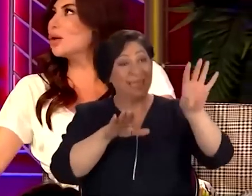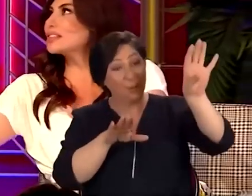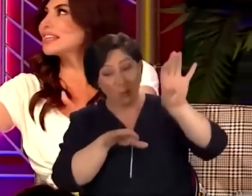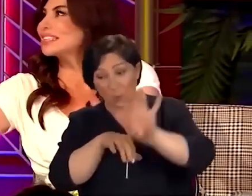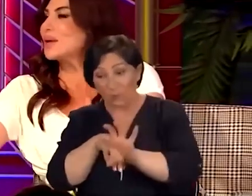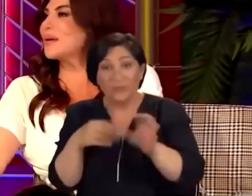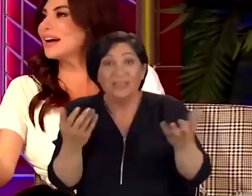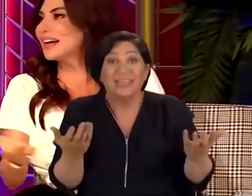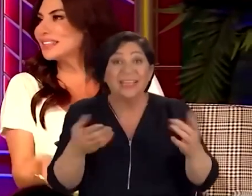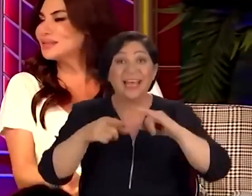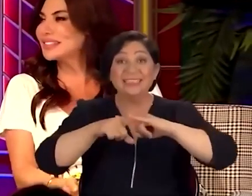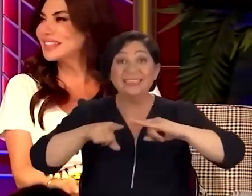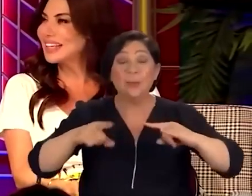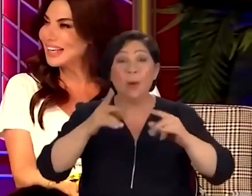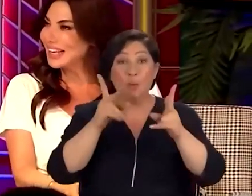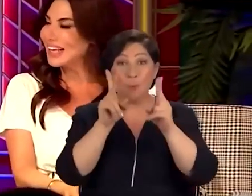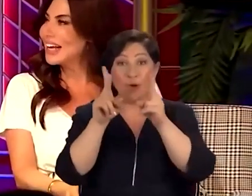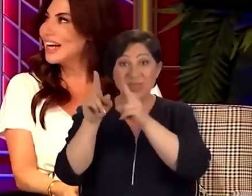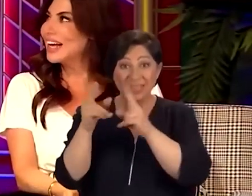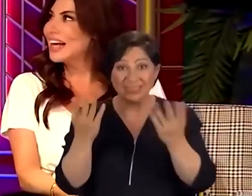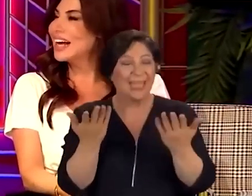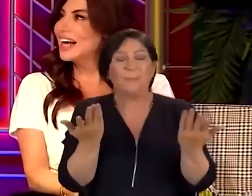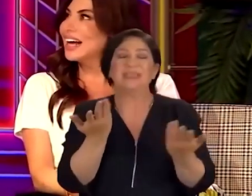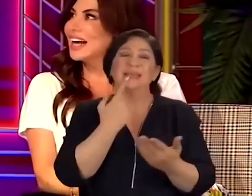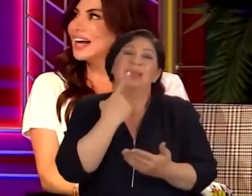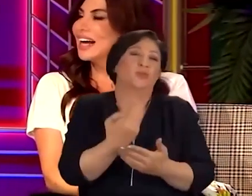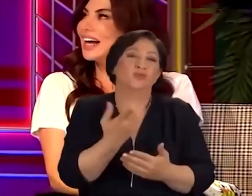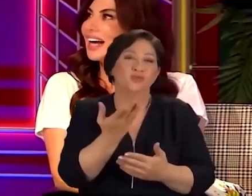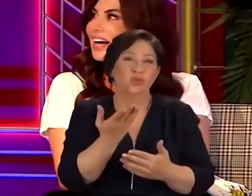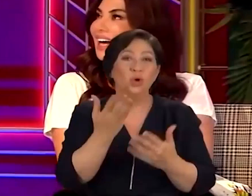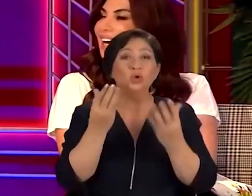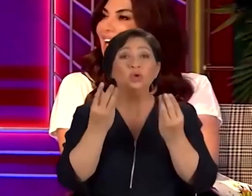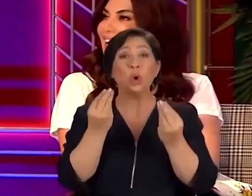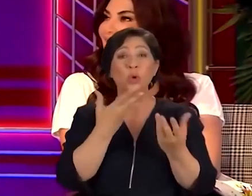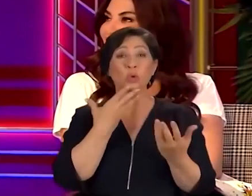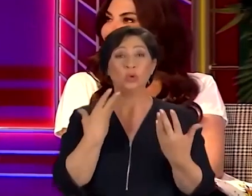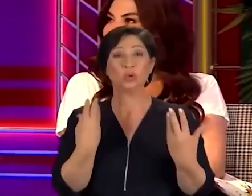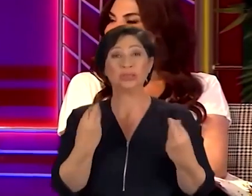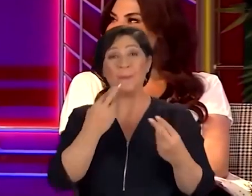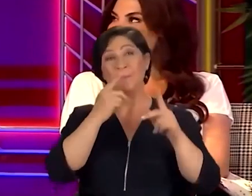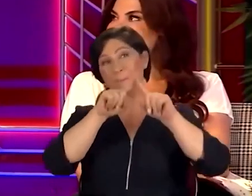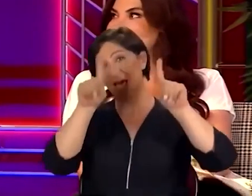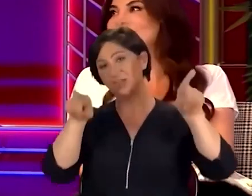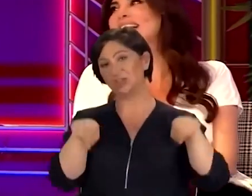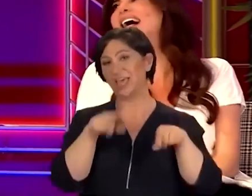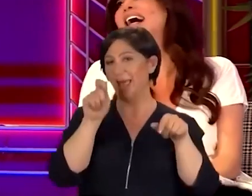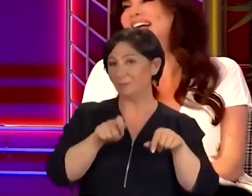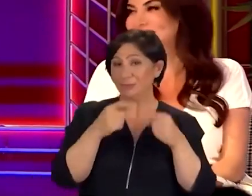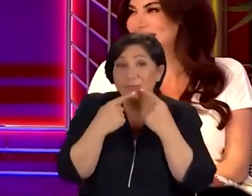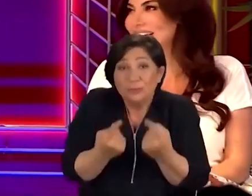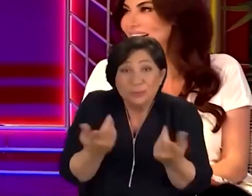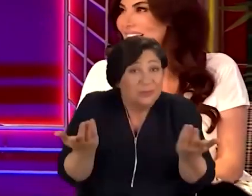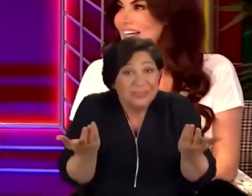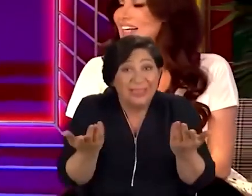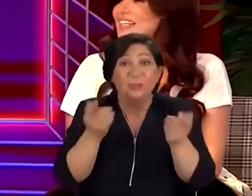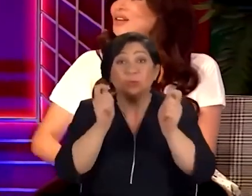yansıtıyorsun? Bir de montajda. Yani ne diyorsun mesela? Çok güzel bir pencere yapmışlar mı diyorsun?